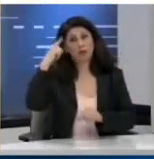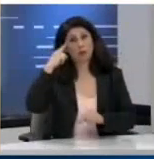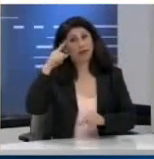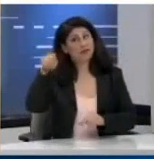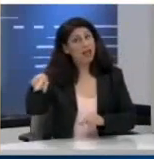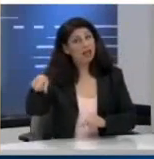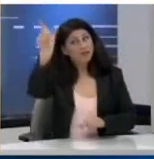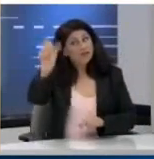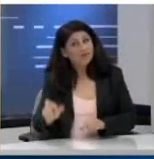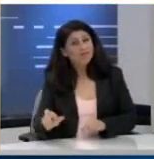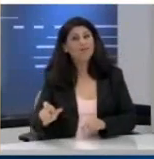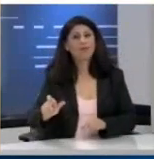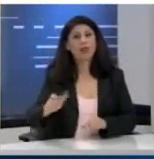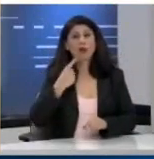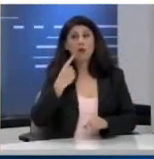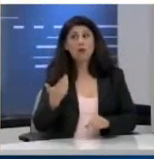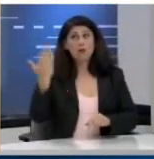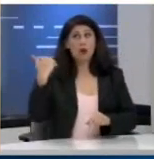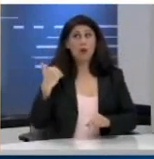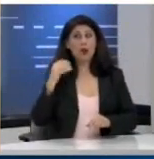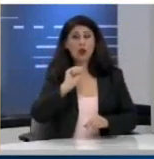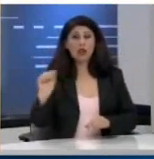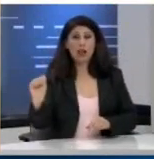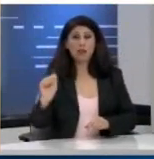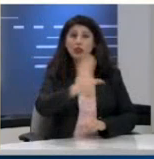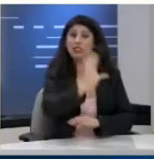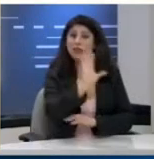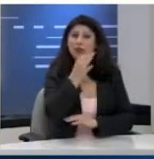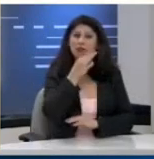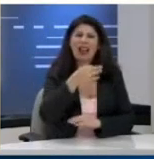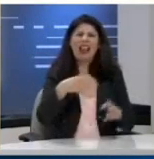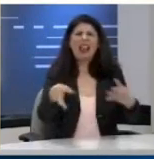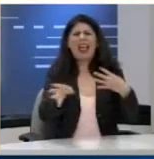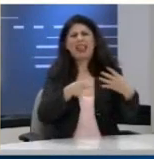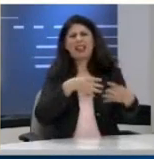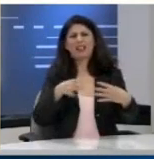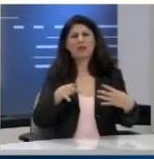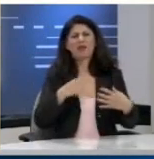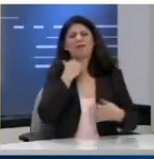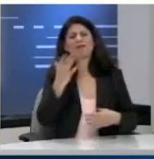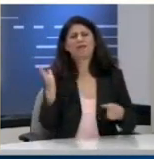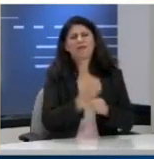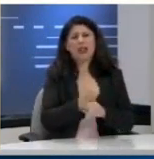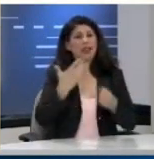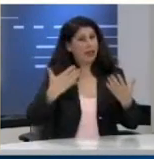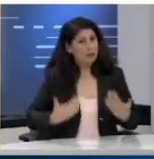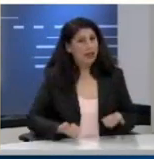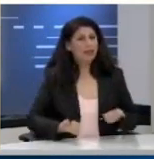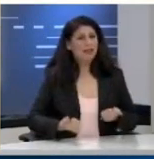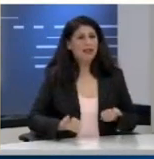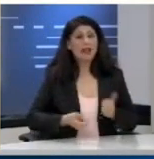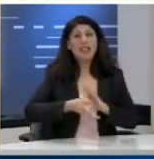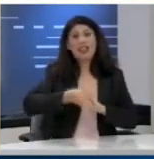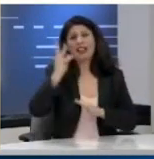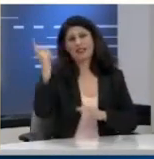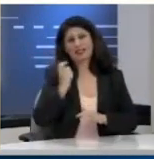δηλώσατε πρόσφατα, το προηγούμενο Σάββατο, σε τηλεοπτική εκπομπή, ότι είναι λαϊκισμός και ανέφικτο να υπάρξει